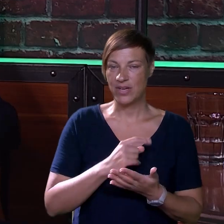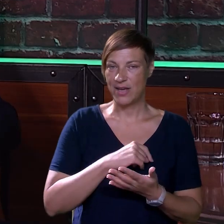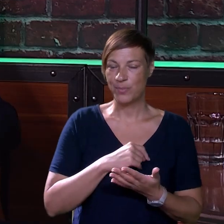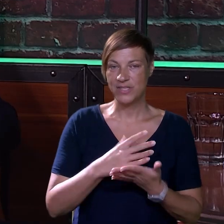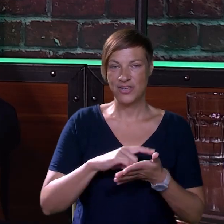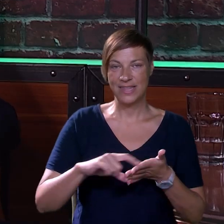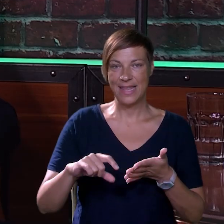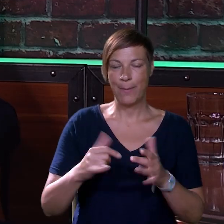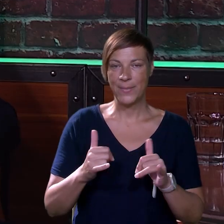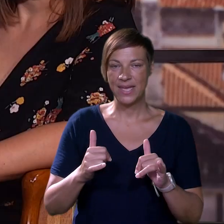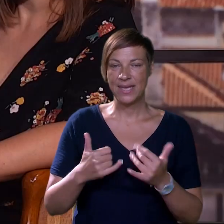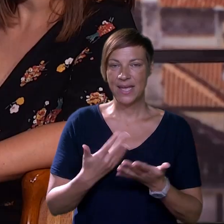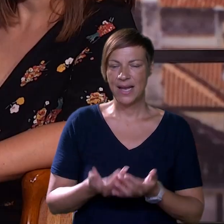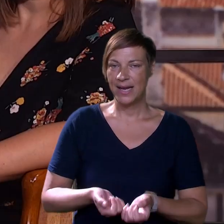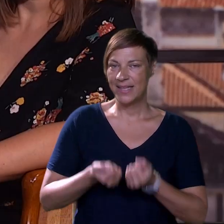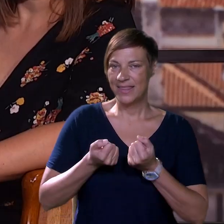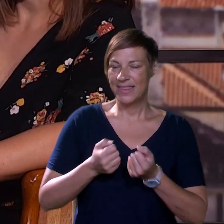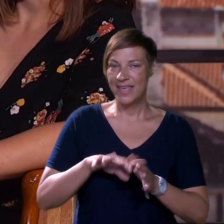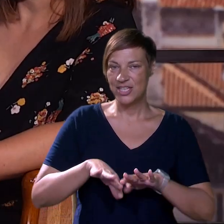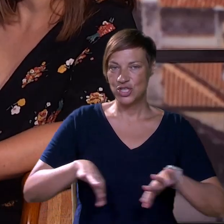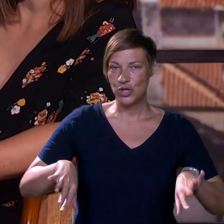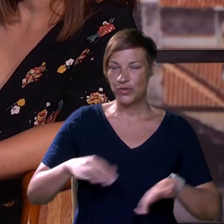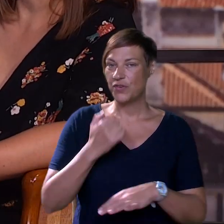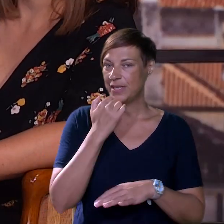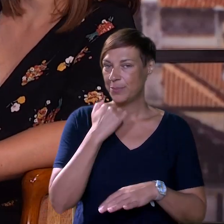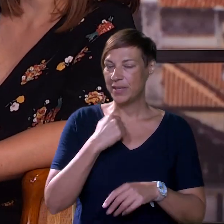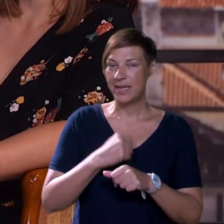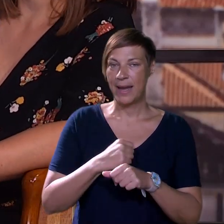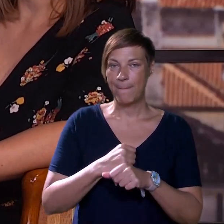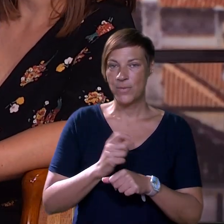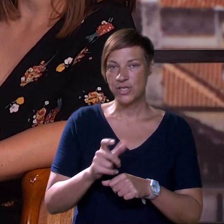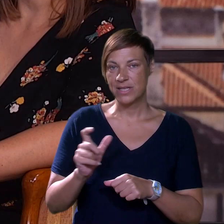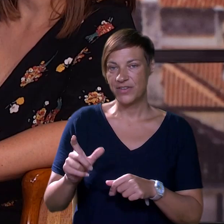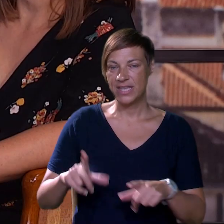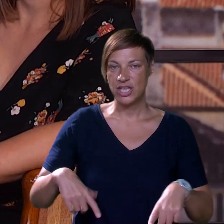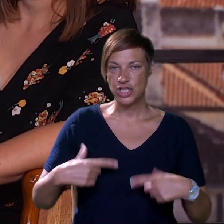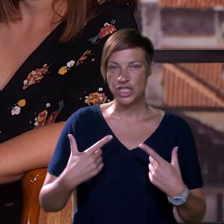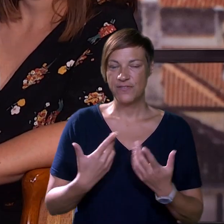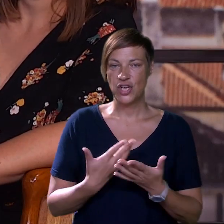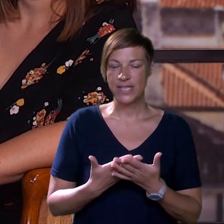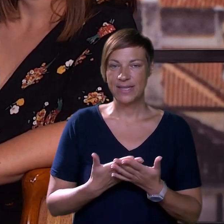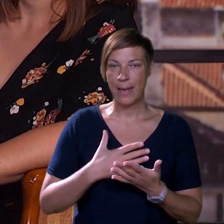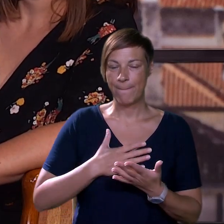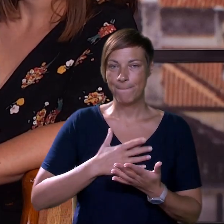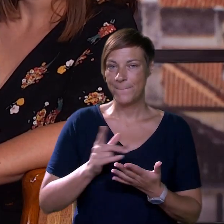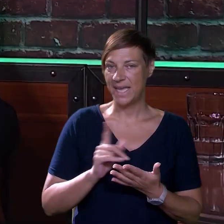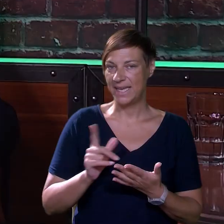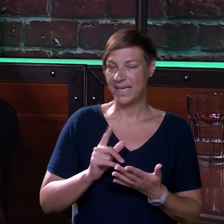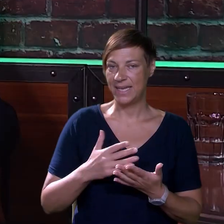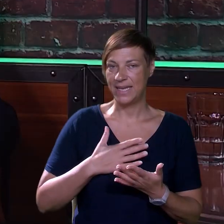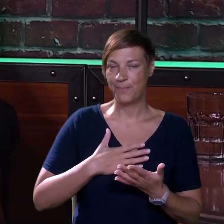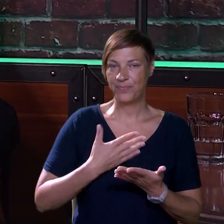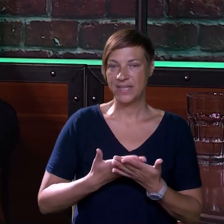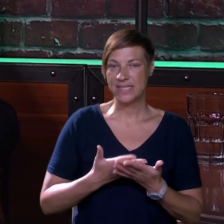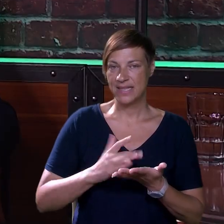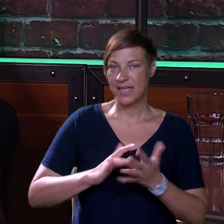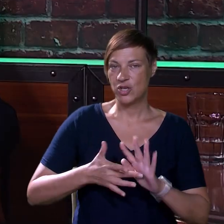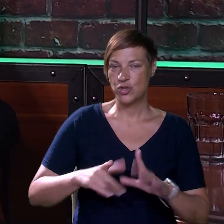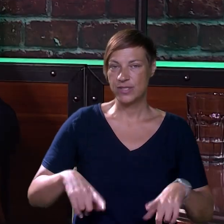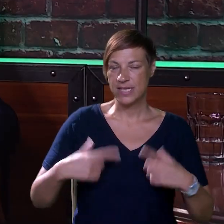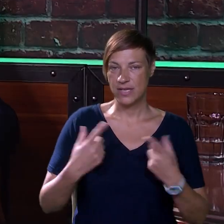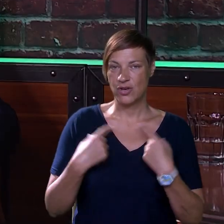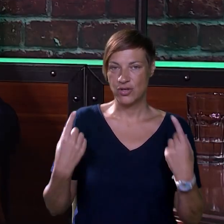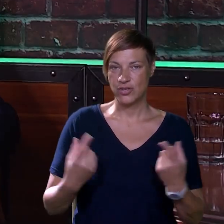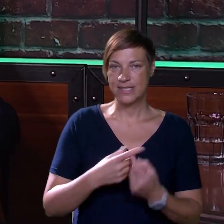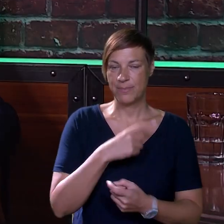temi. Je li teško odvojiti onaj privatni i poslovni dio života? Pa meni nije, zato što sam ja tako cijeli život